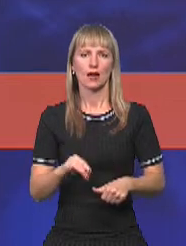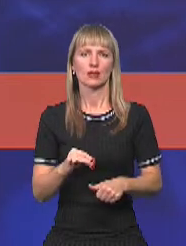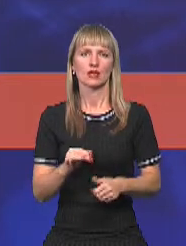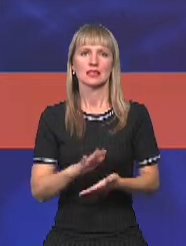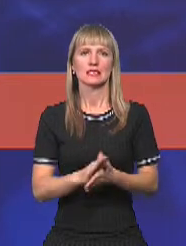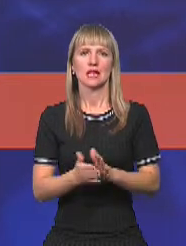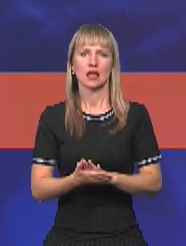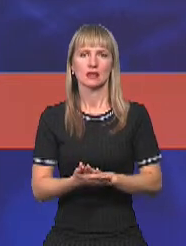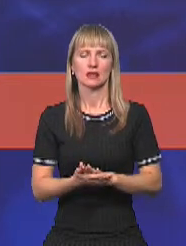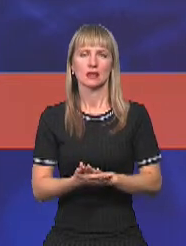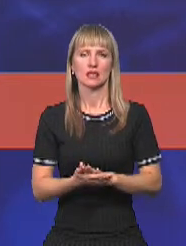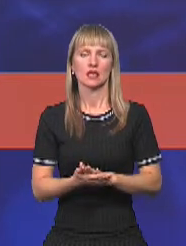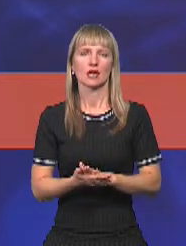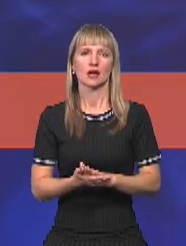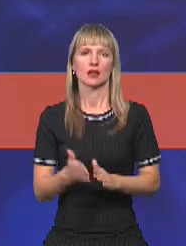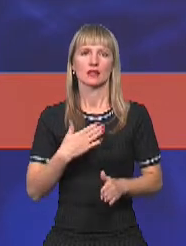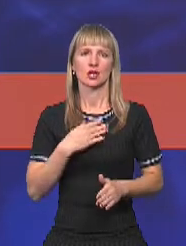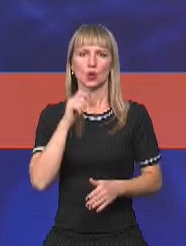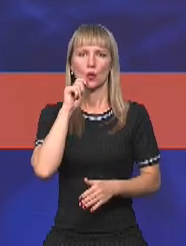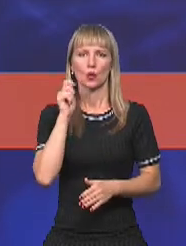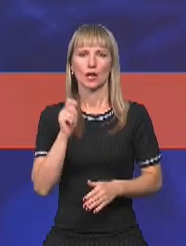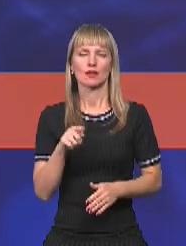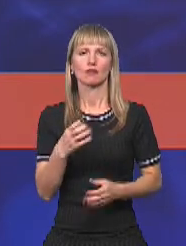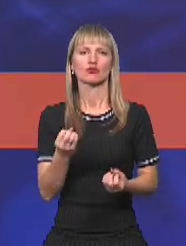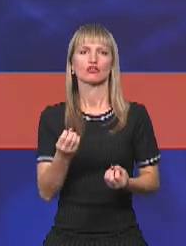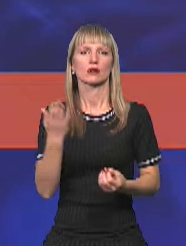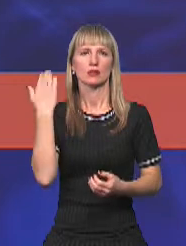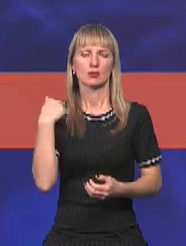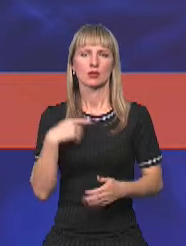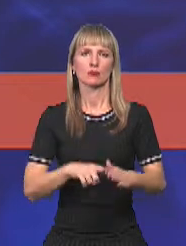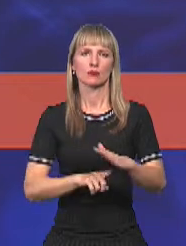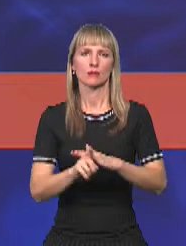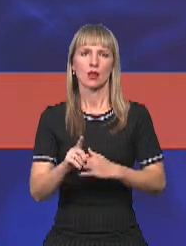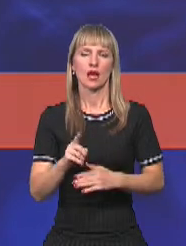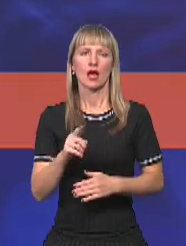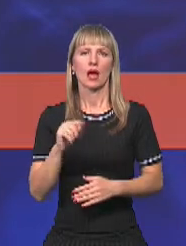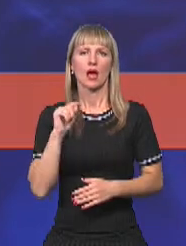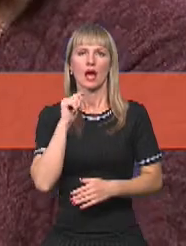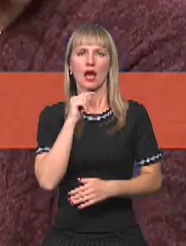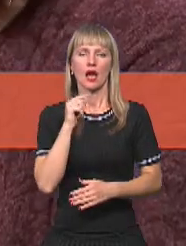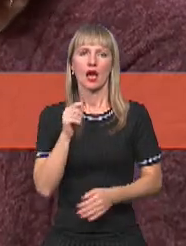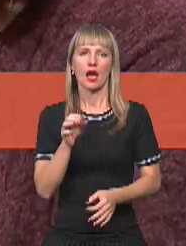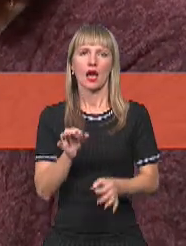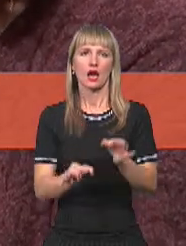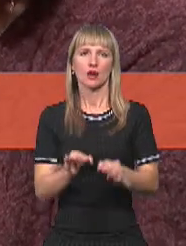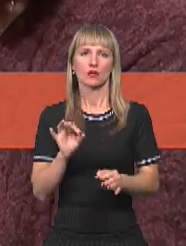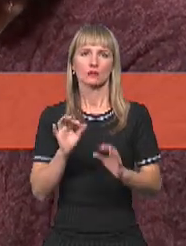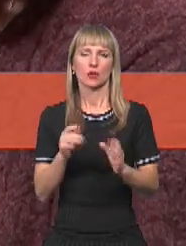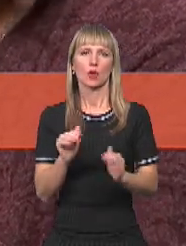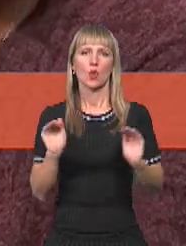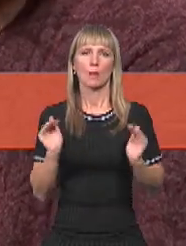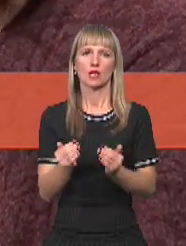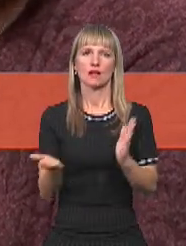стан, да, певна верства нашої України, вони ще тоді запровадили екозберігаючі норми. Тобто вони обмежували